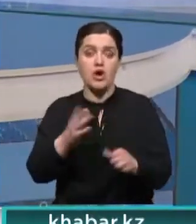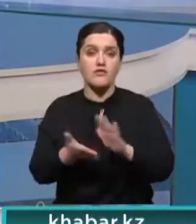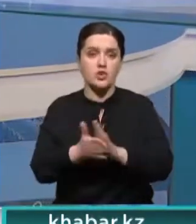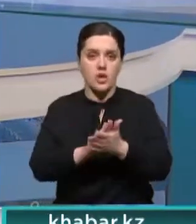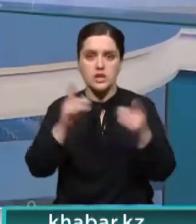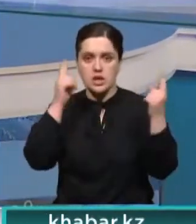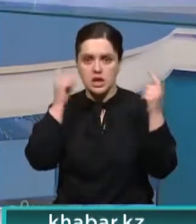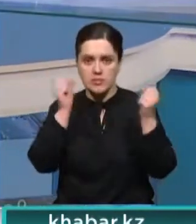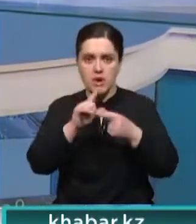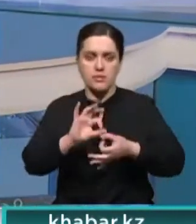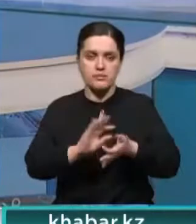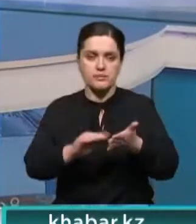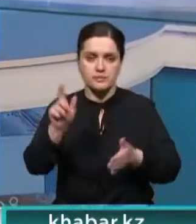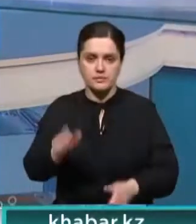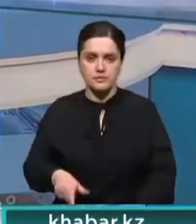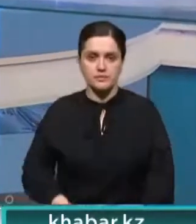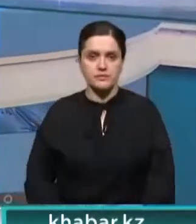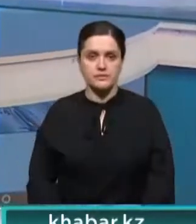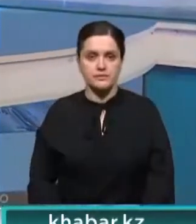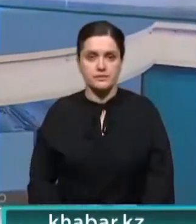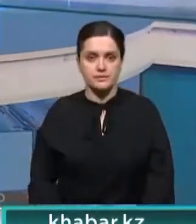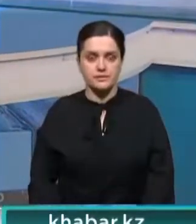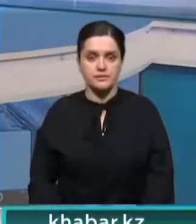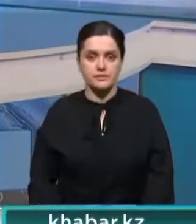работ. В ситуации разбирался Вячеслав Ветлугин.